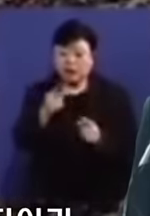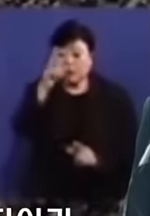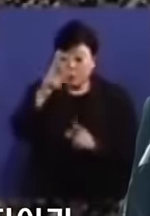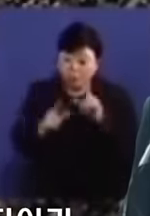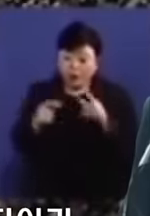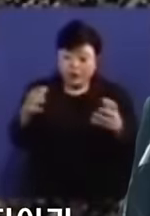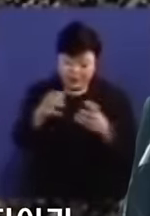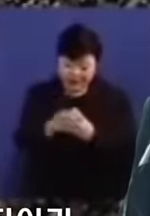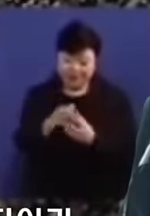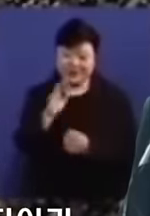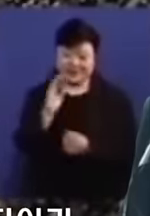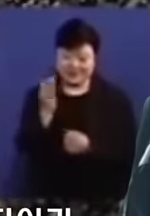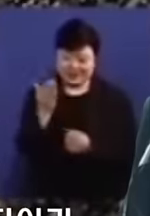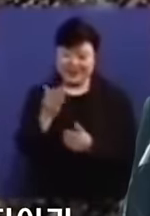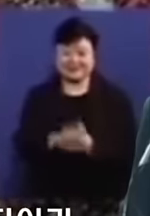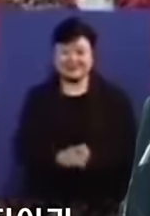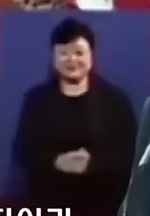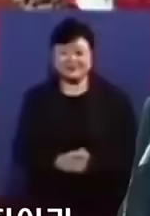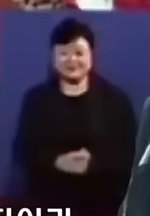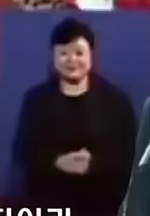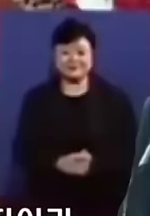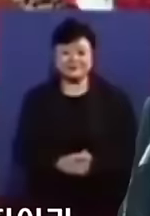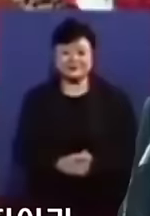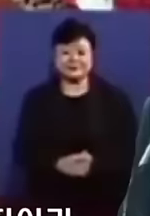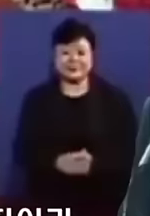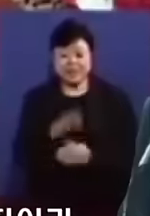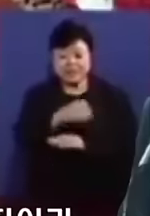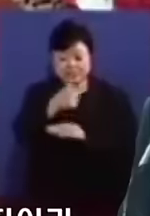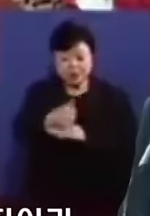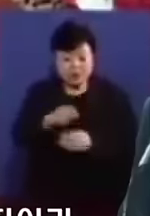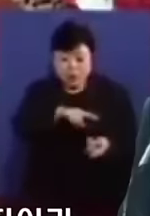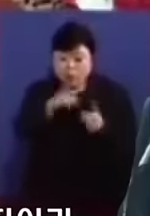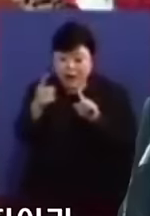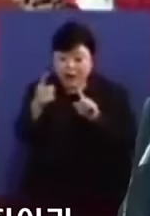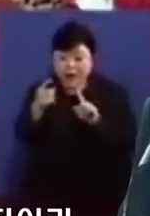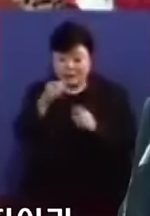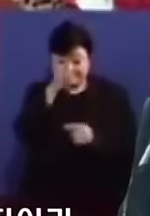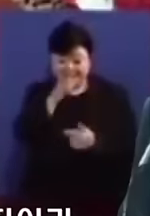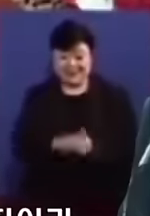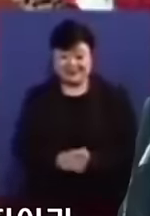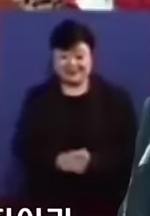모양으로 연합한 자도 되리라. 그리스도가 부활했지 않습니까?